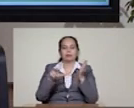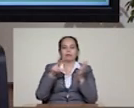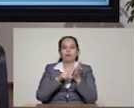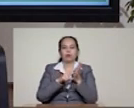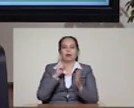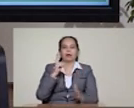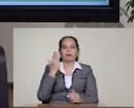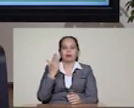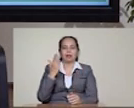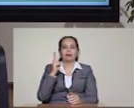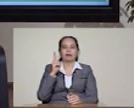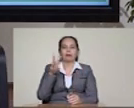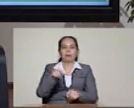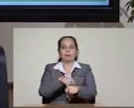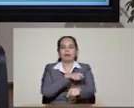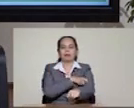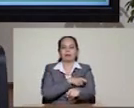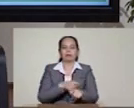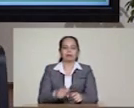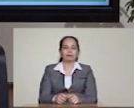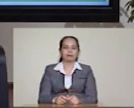978 квадратных километров.